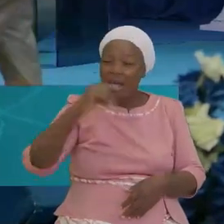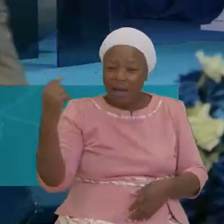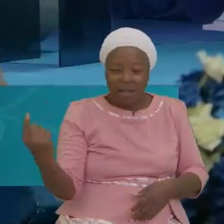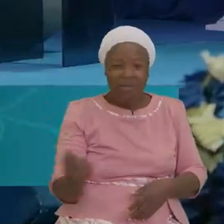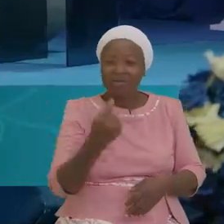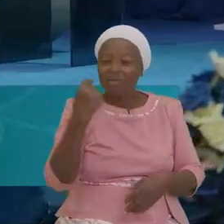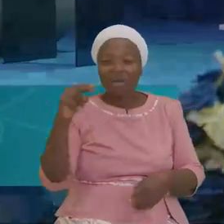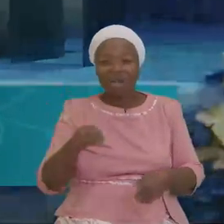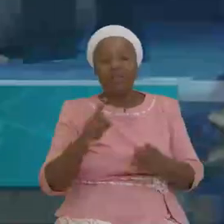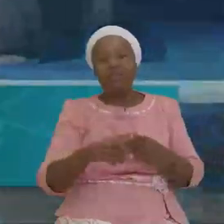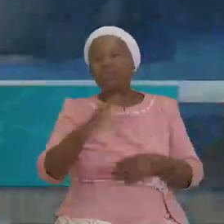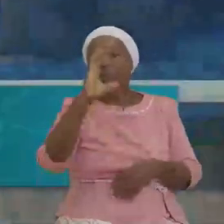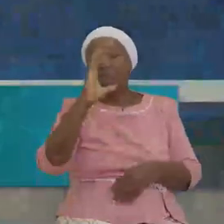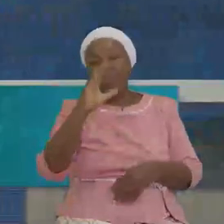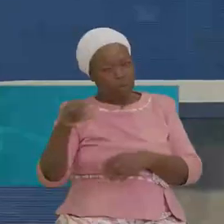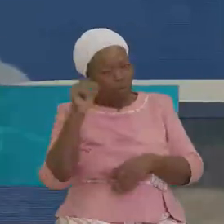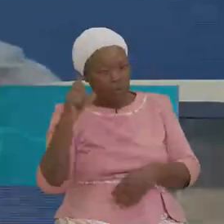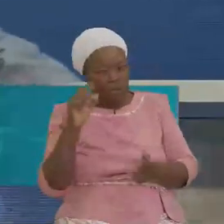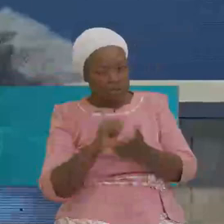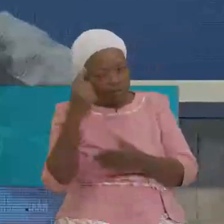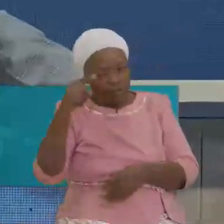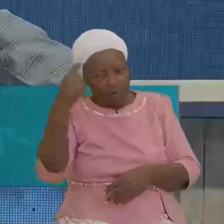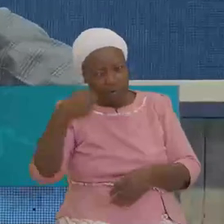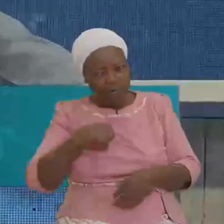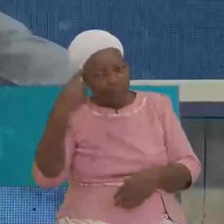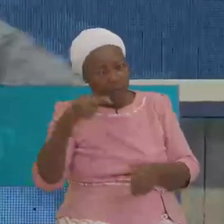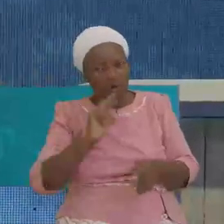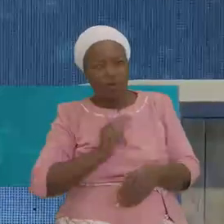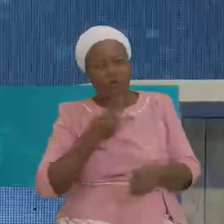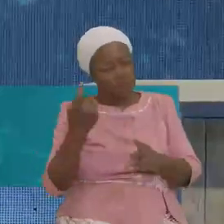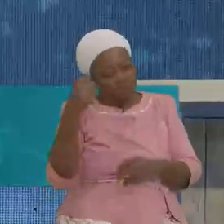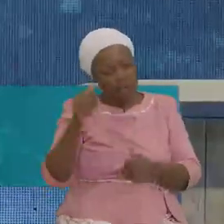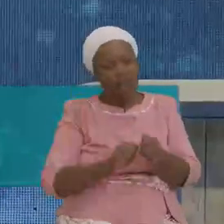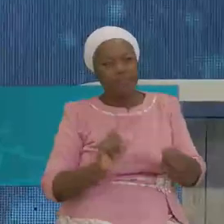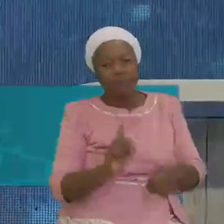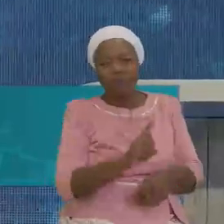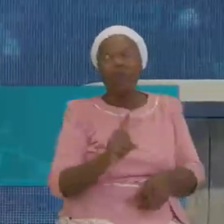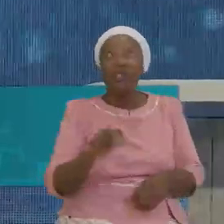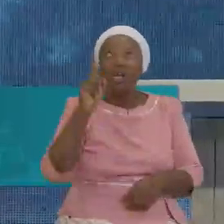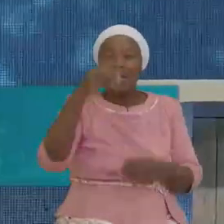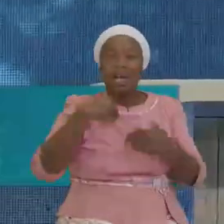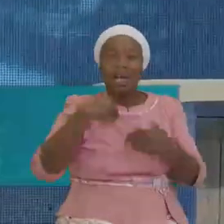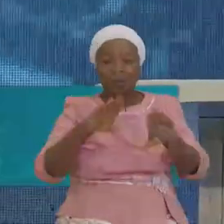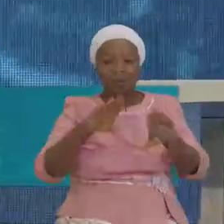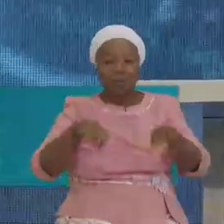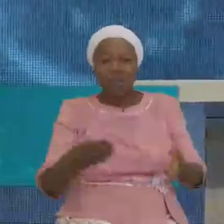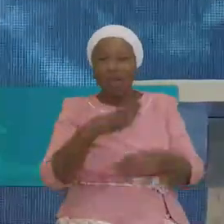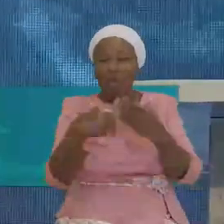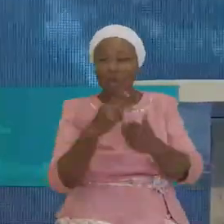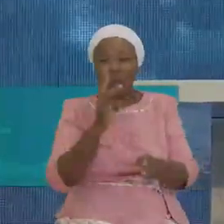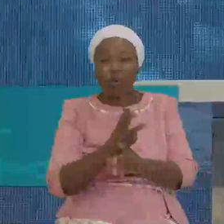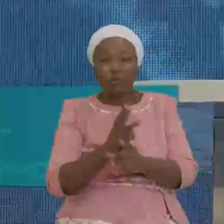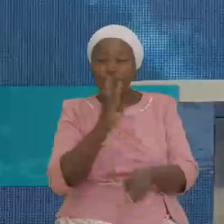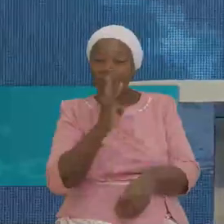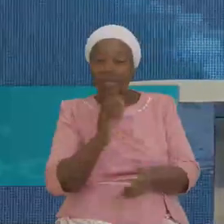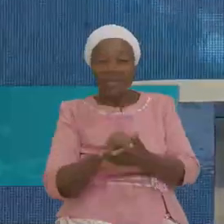et toute l'eau dont on aura besoin pour boire. Comprenez-le, pour vous, pour moi et pour tout